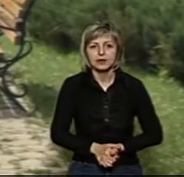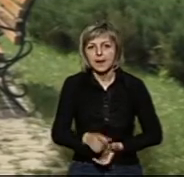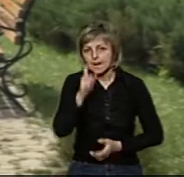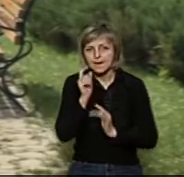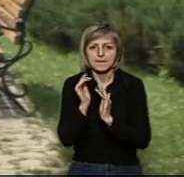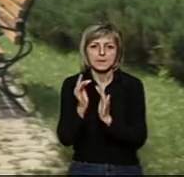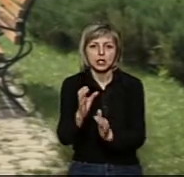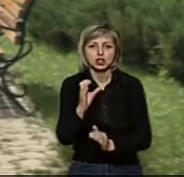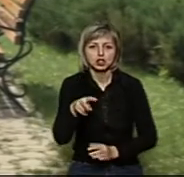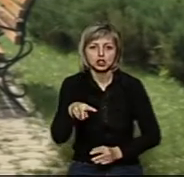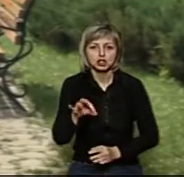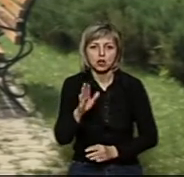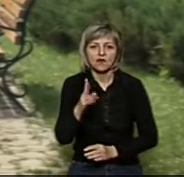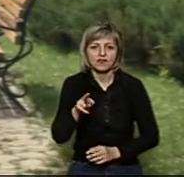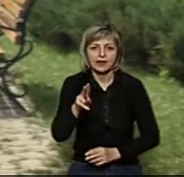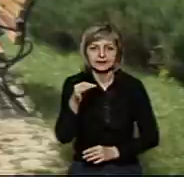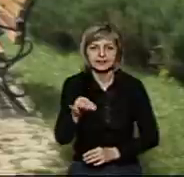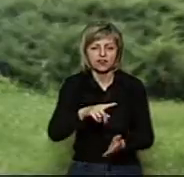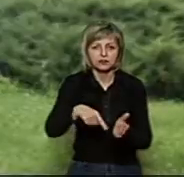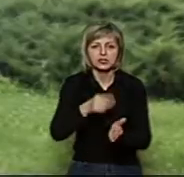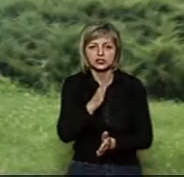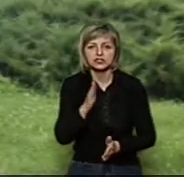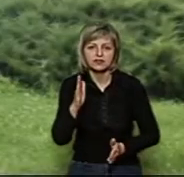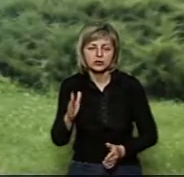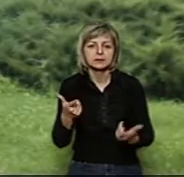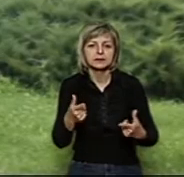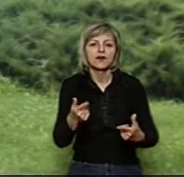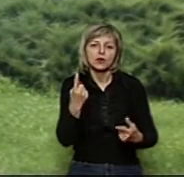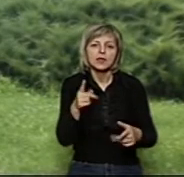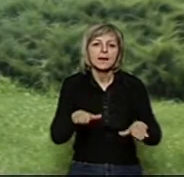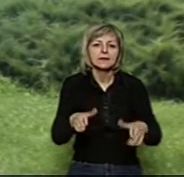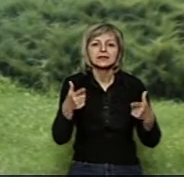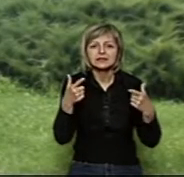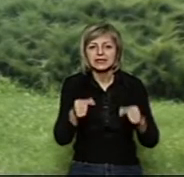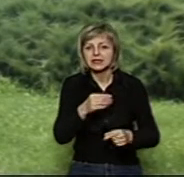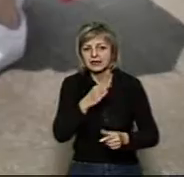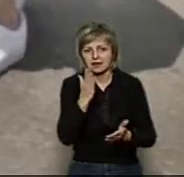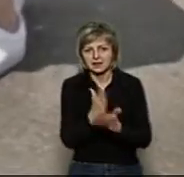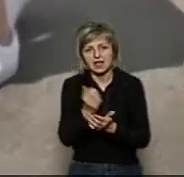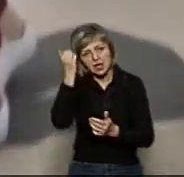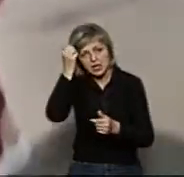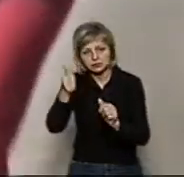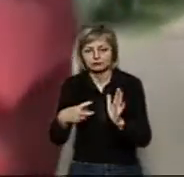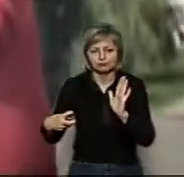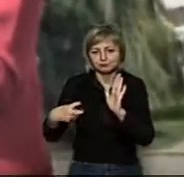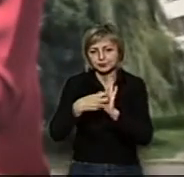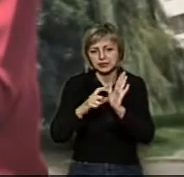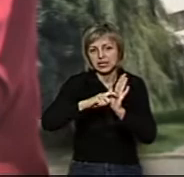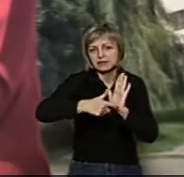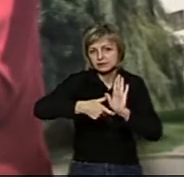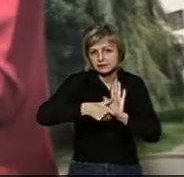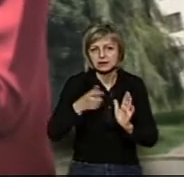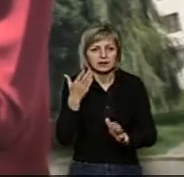Парк Слов'янський у Володимирі-Волинському – одне із місць, де скульптури нині із QR-кодами. Їх щитують за